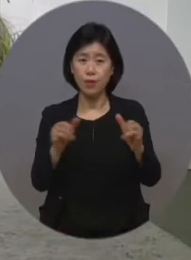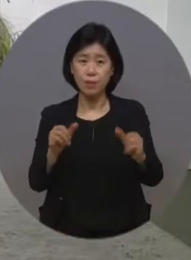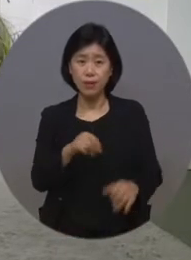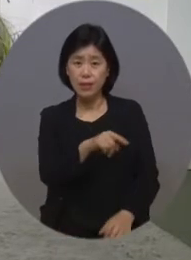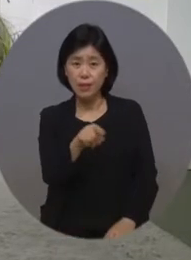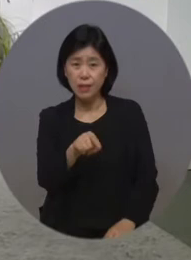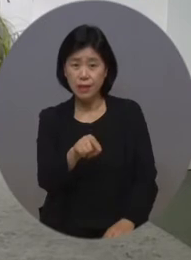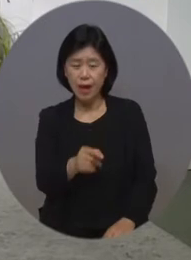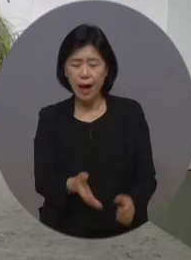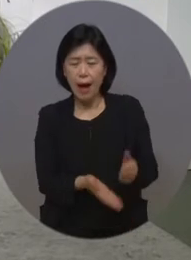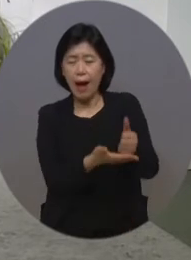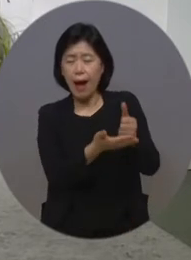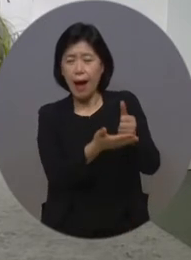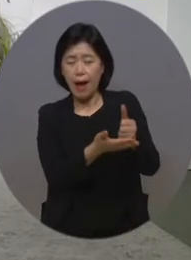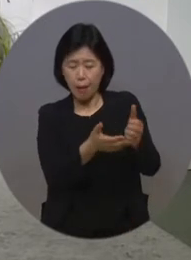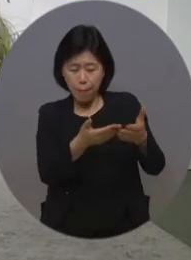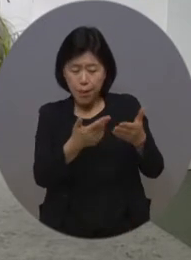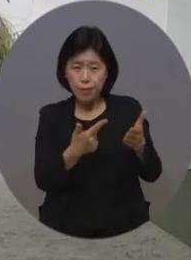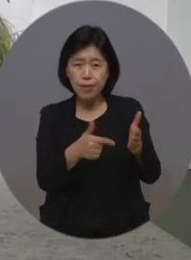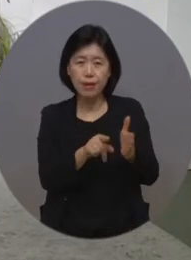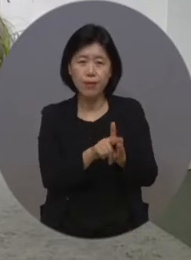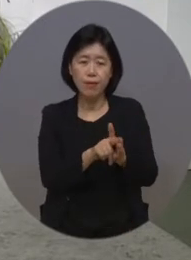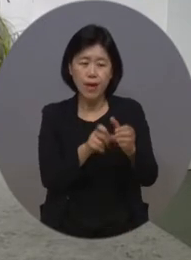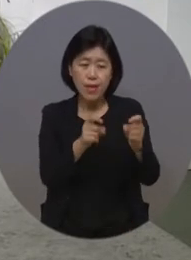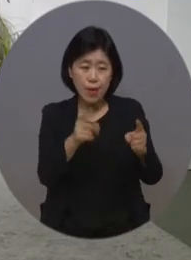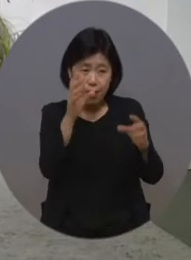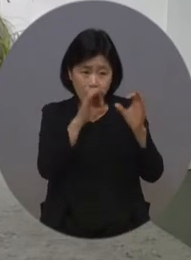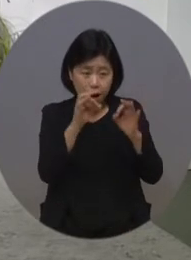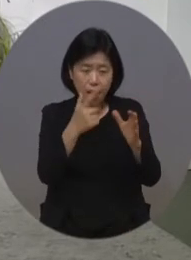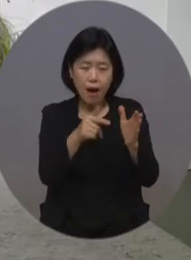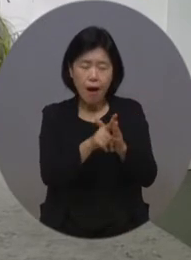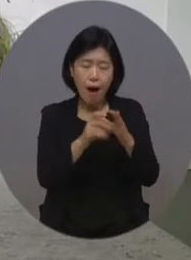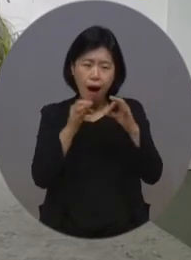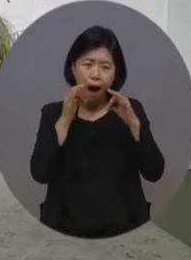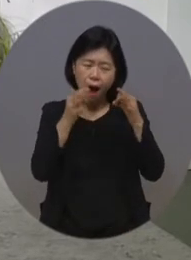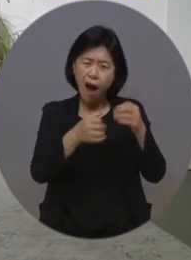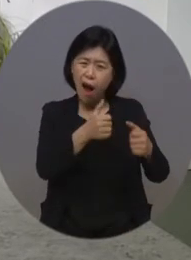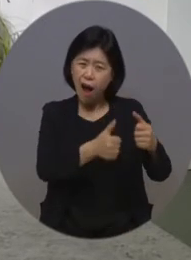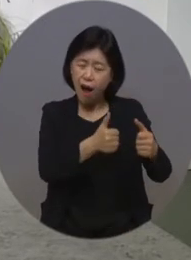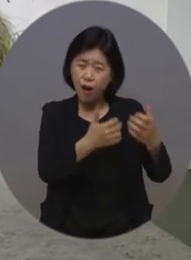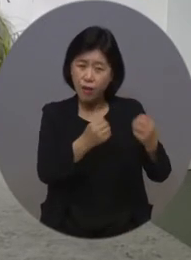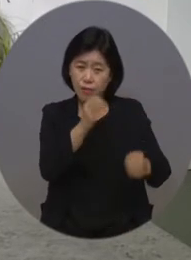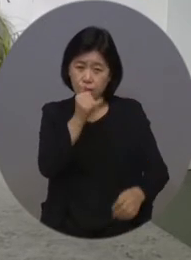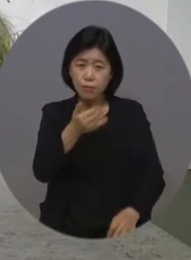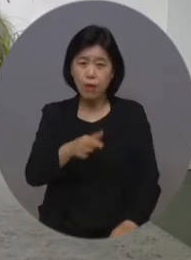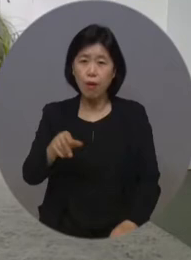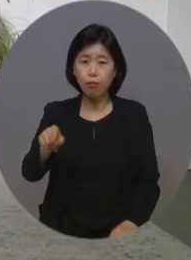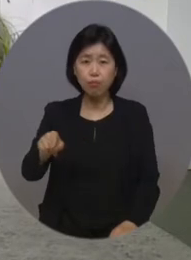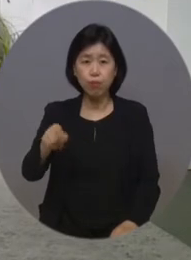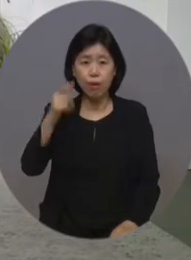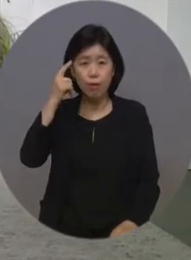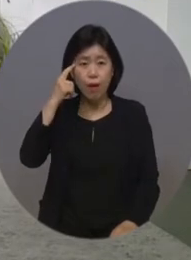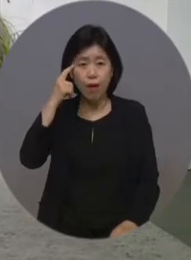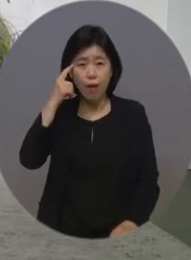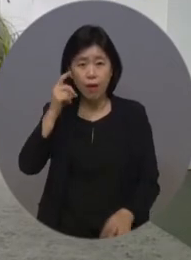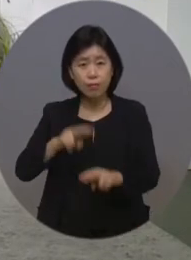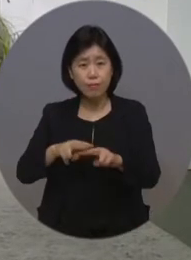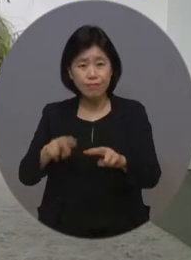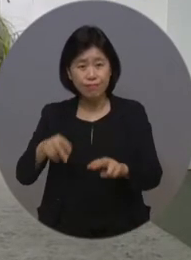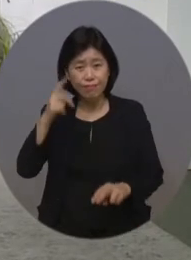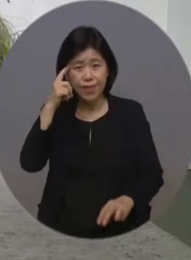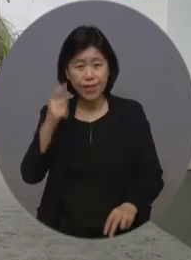받을라고 열심히 하잖아요 스스로 내려 놓으셨어요 4 국회의원을 삼성